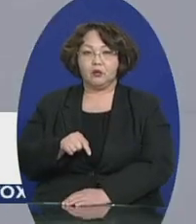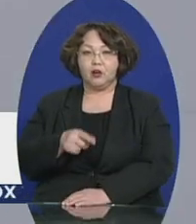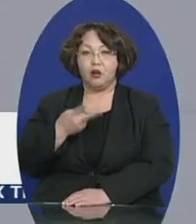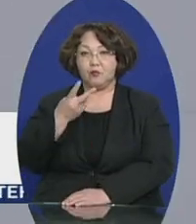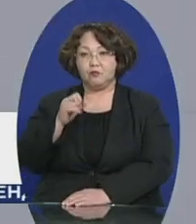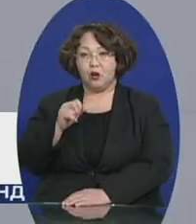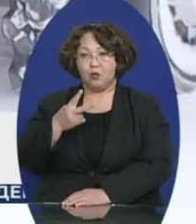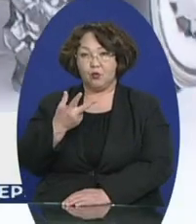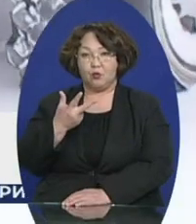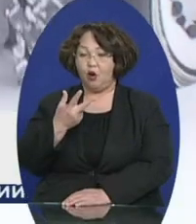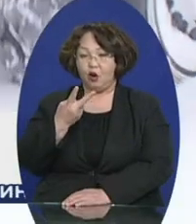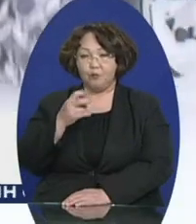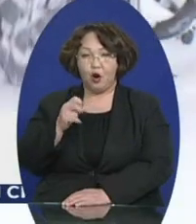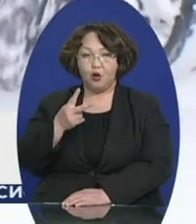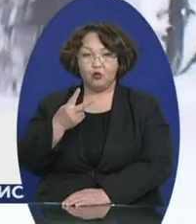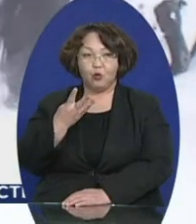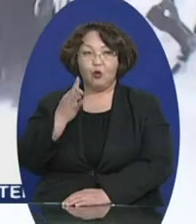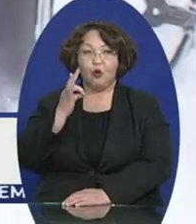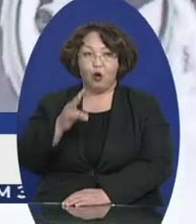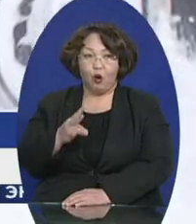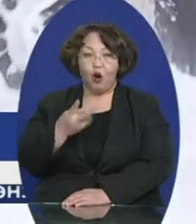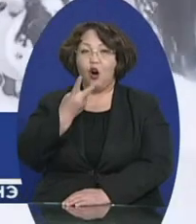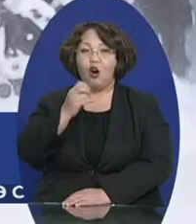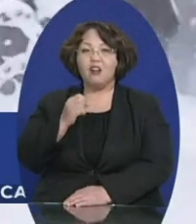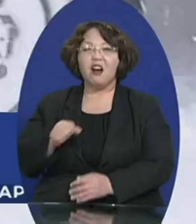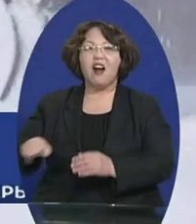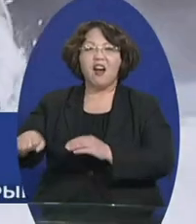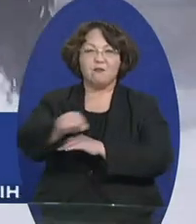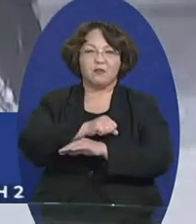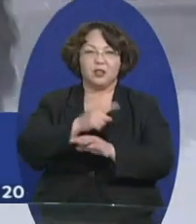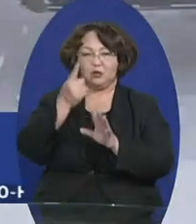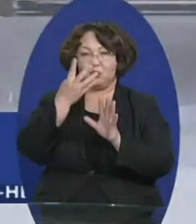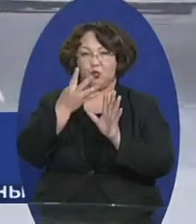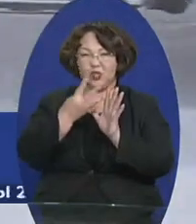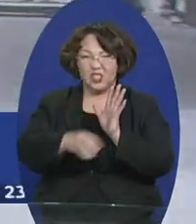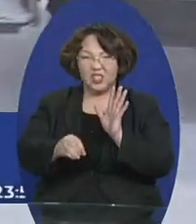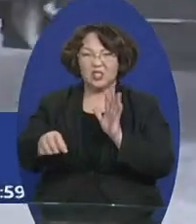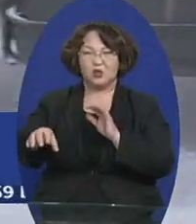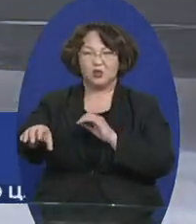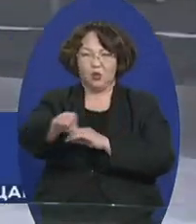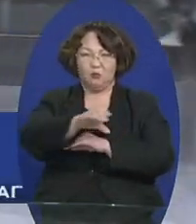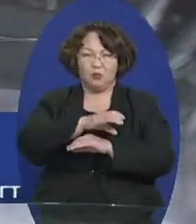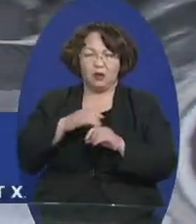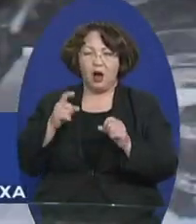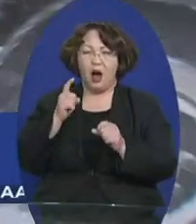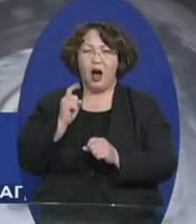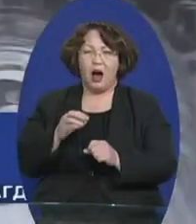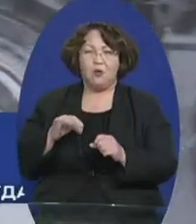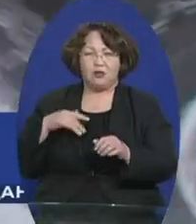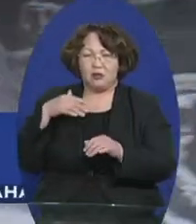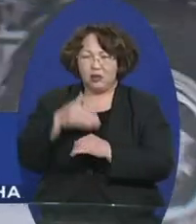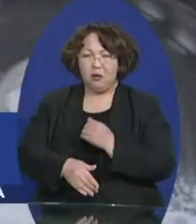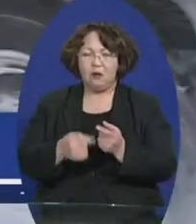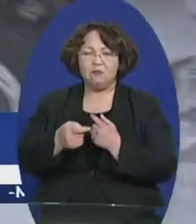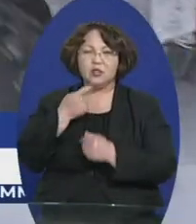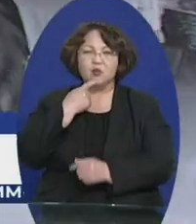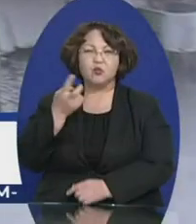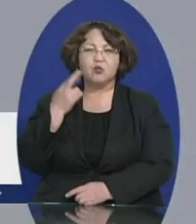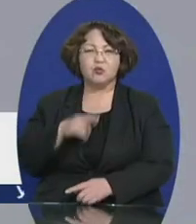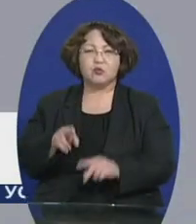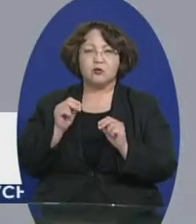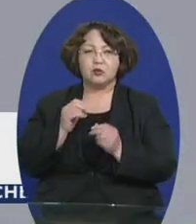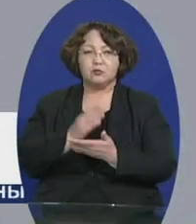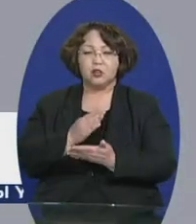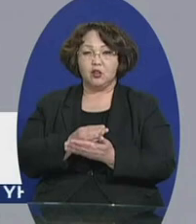20 аймгийн 190 гаруй суманд бол хавржилт нэлээдгүй хүндэрлээ. За энэ агуулгаараа өнөөдрийн